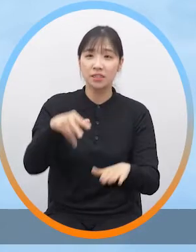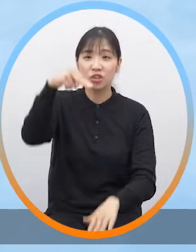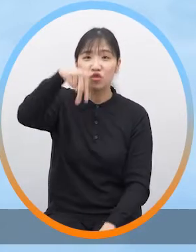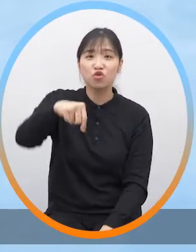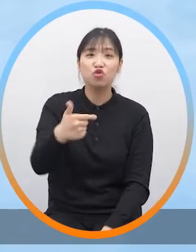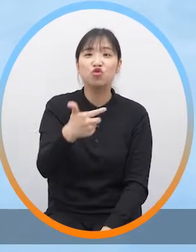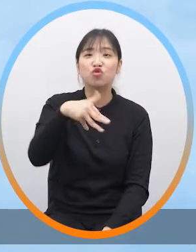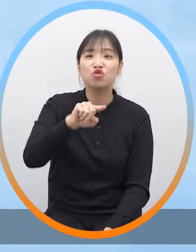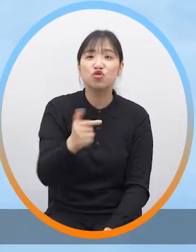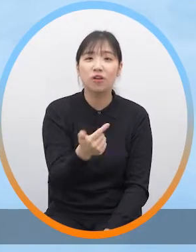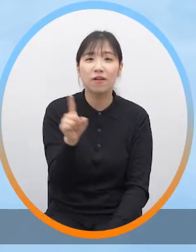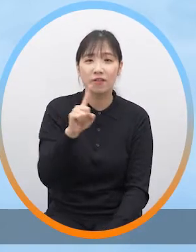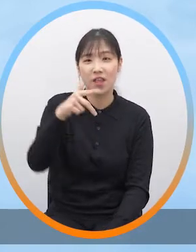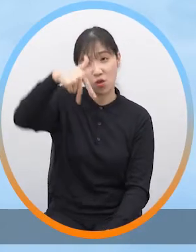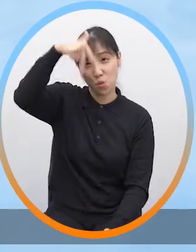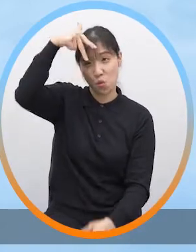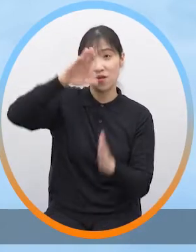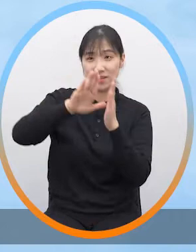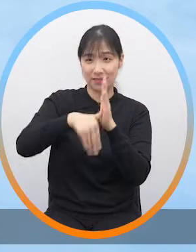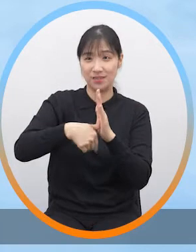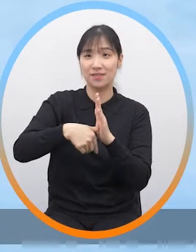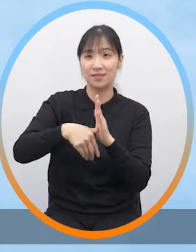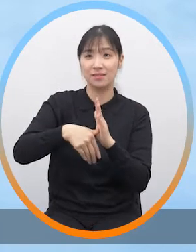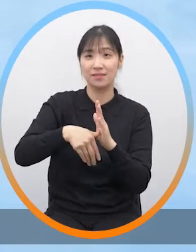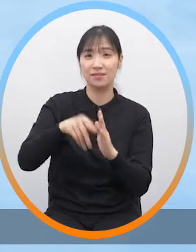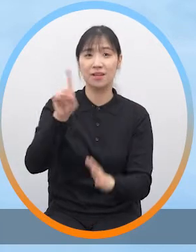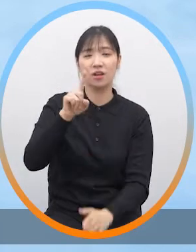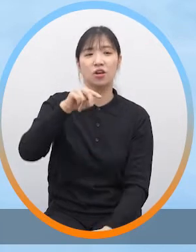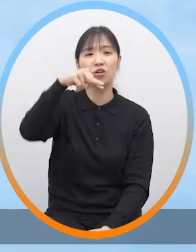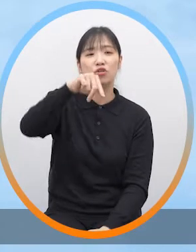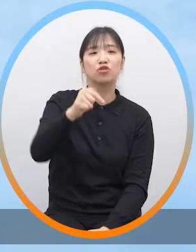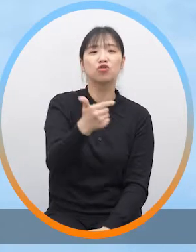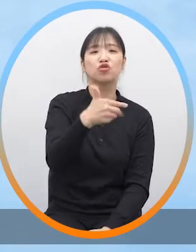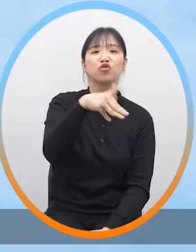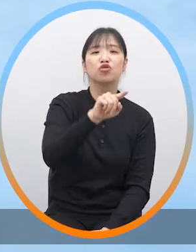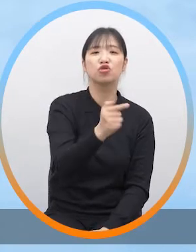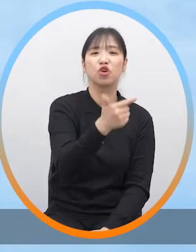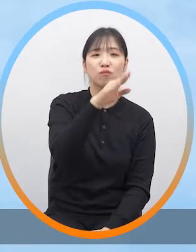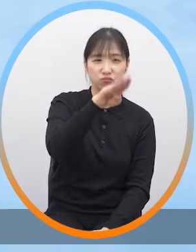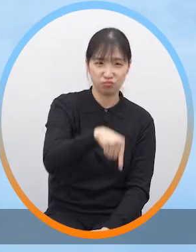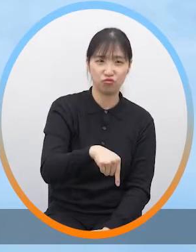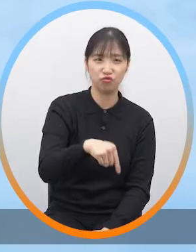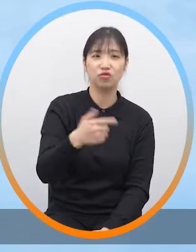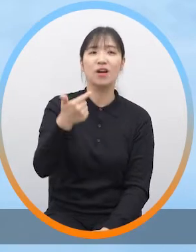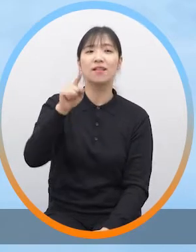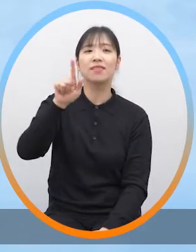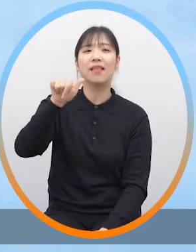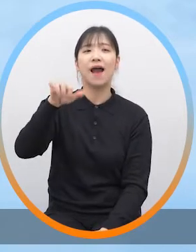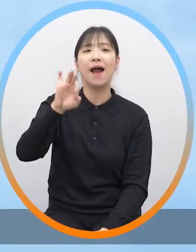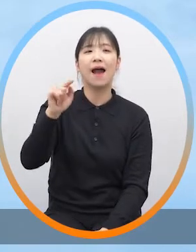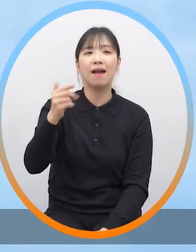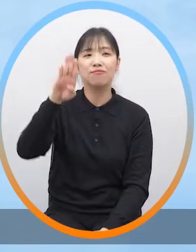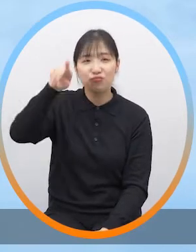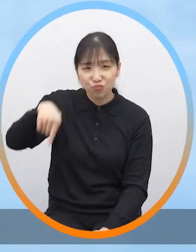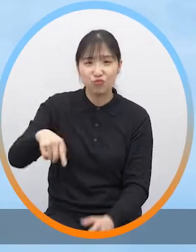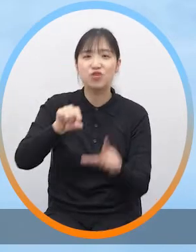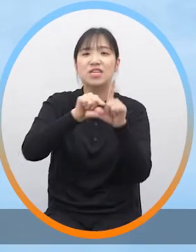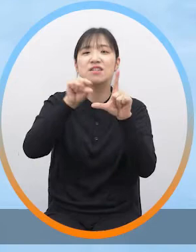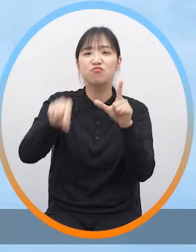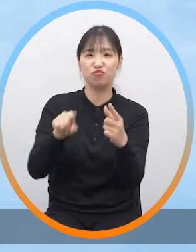같은 경우는 조선시대 때는 순천부와 나간군 일부의 두